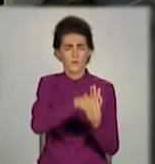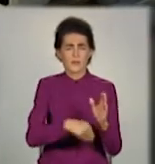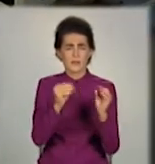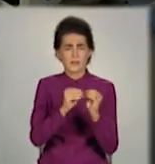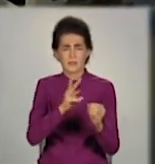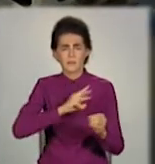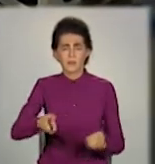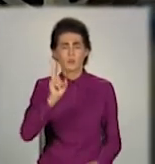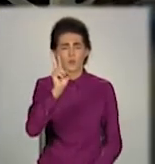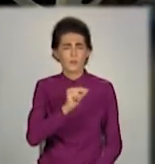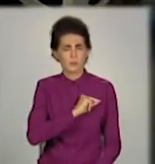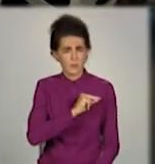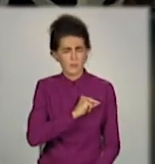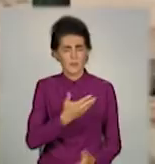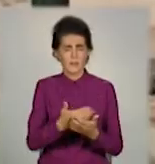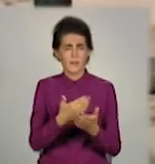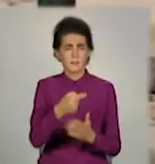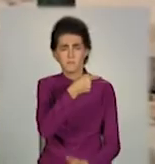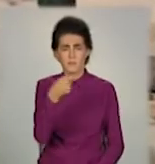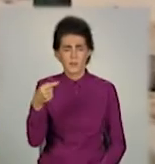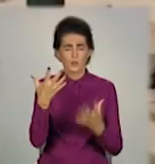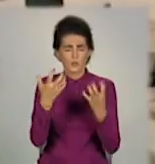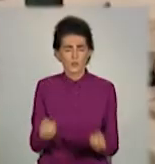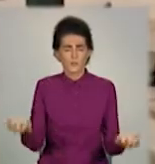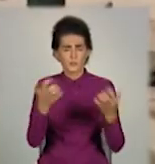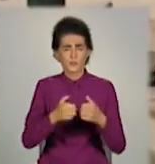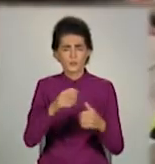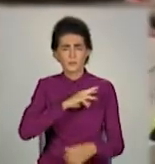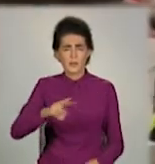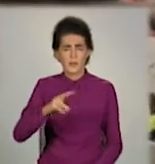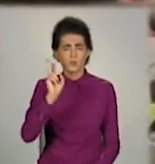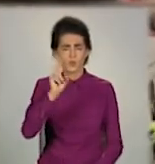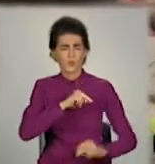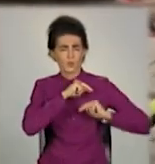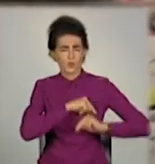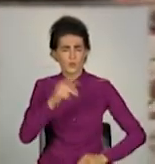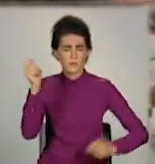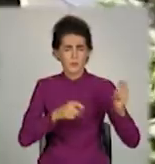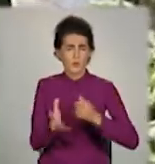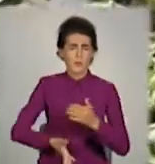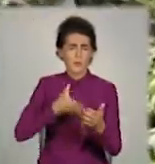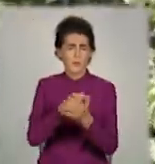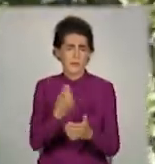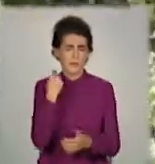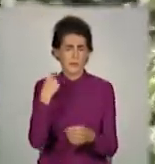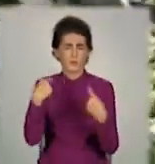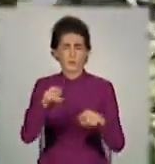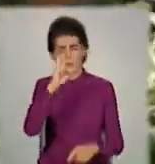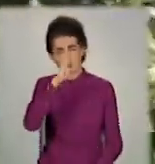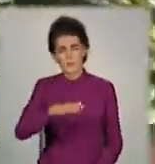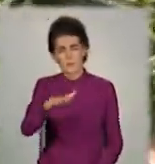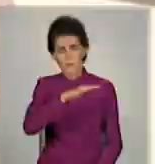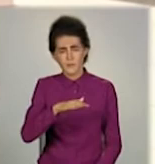мільйонів тих, хто працює. Відмінусувати варто ще й кілька мільйонів трудових мігрантів, які платять податки в інших країнах.